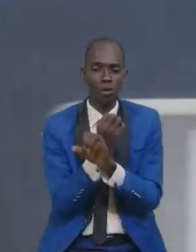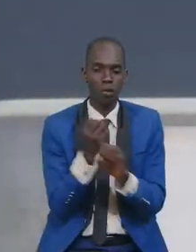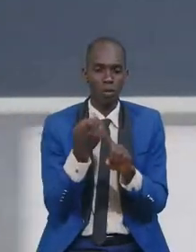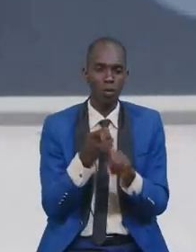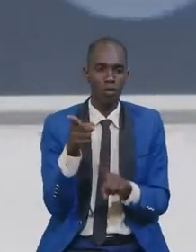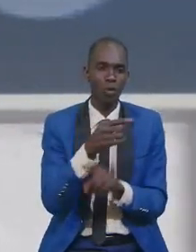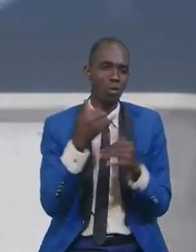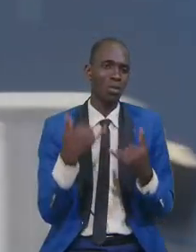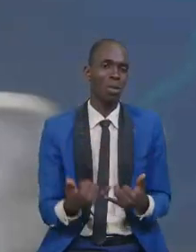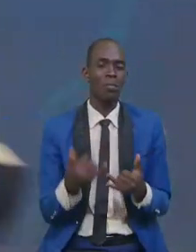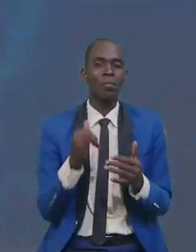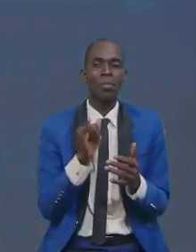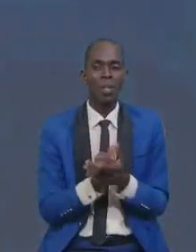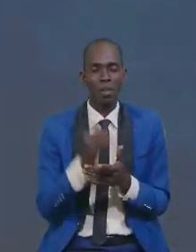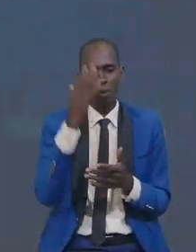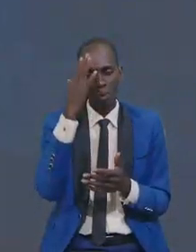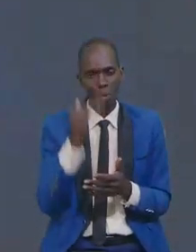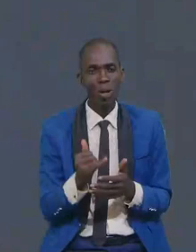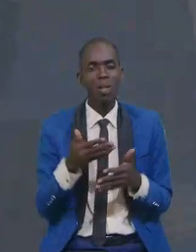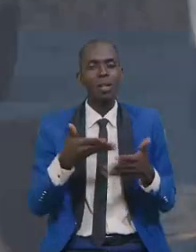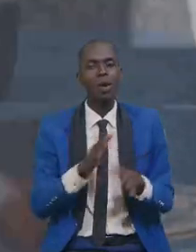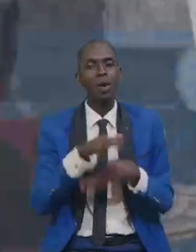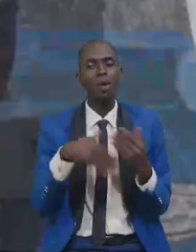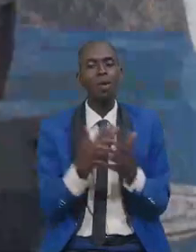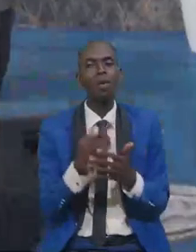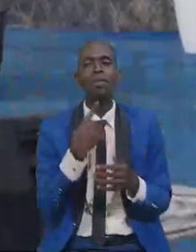de t'arracher l'opportunité du salut?